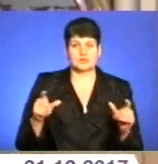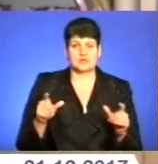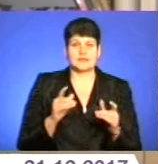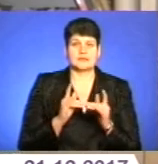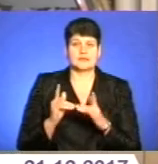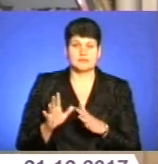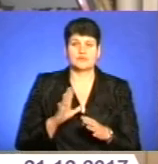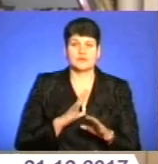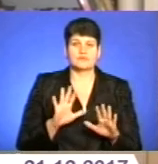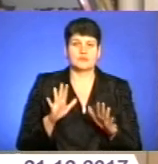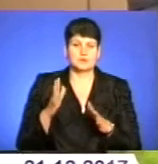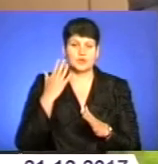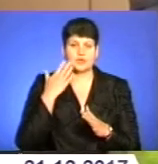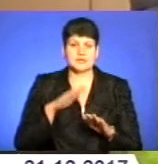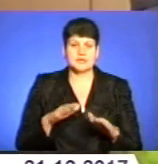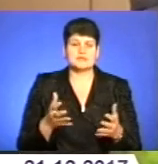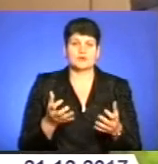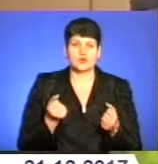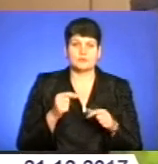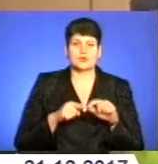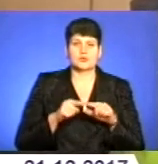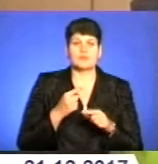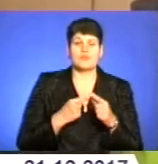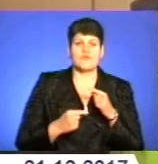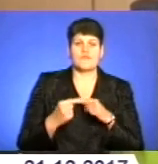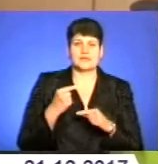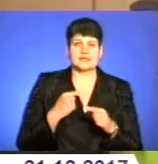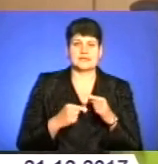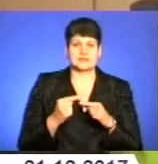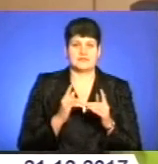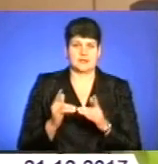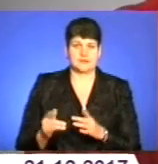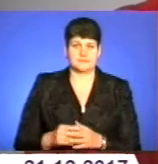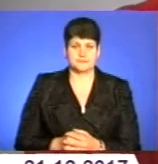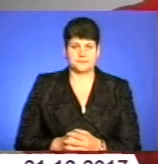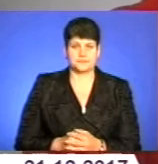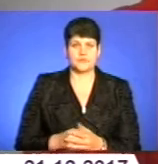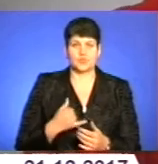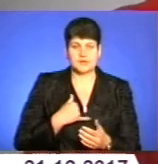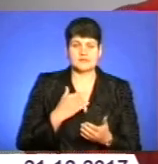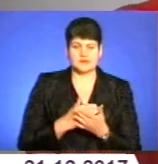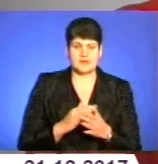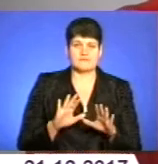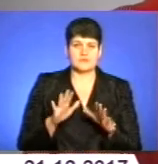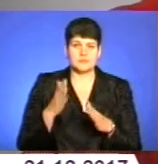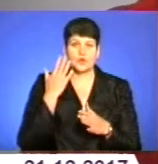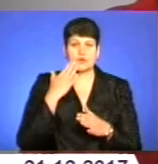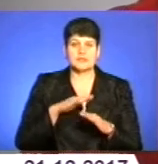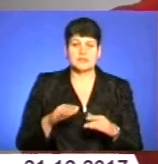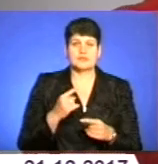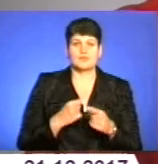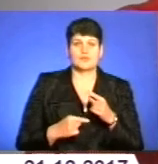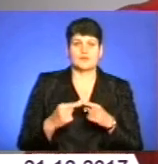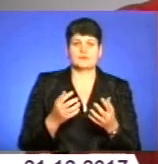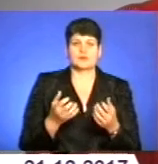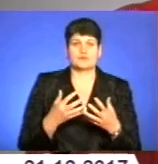Трапляються випадки, коли діти з прийомних родин повертаються назад до інтернатів. У нас є випадки, коли діти повертаються з прийомних